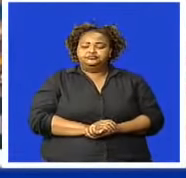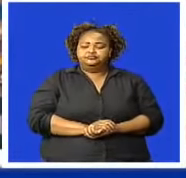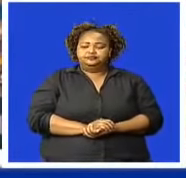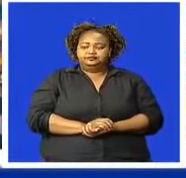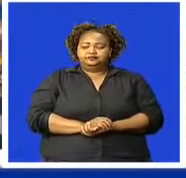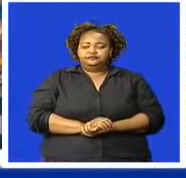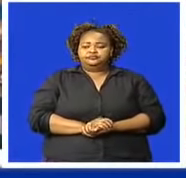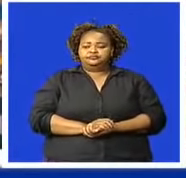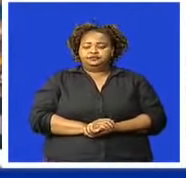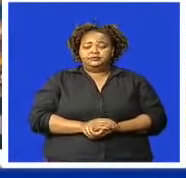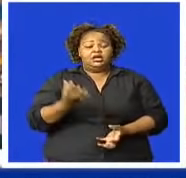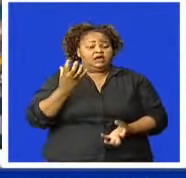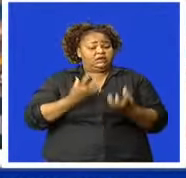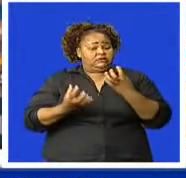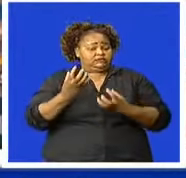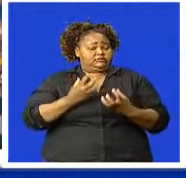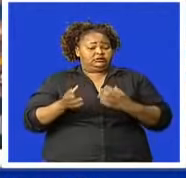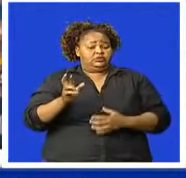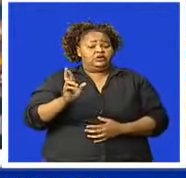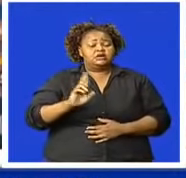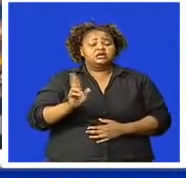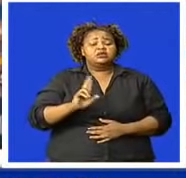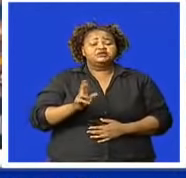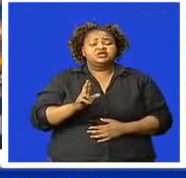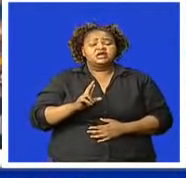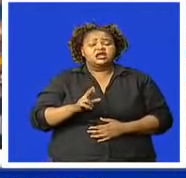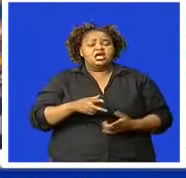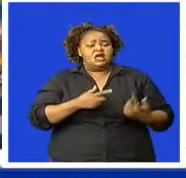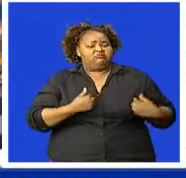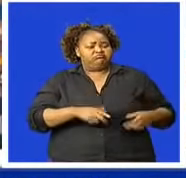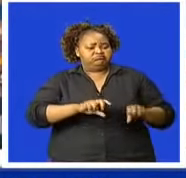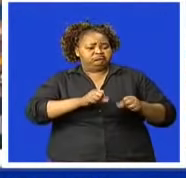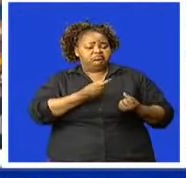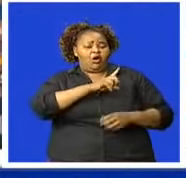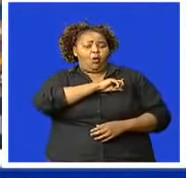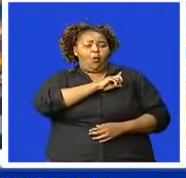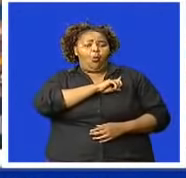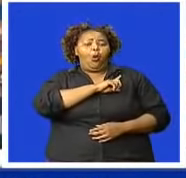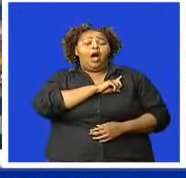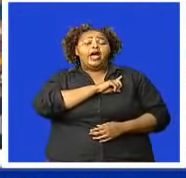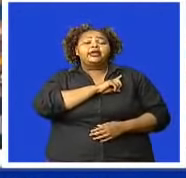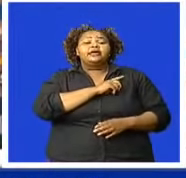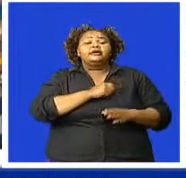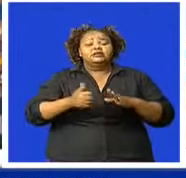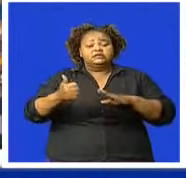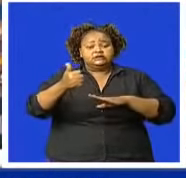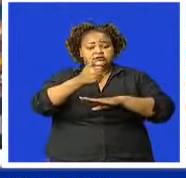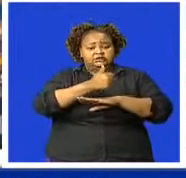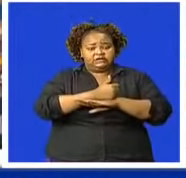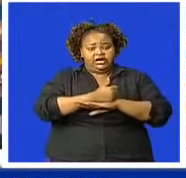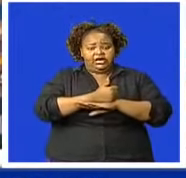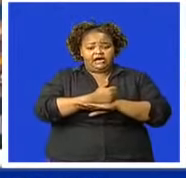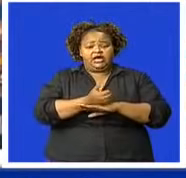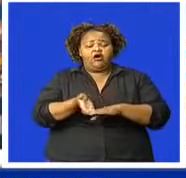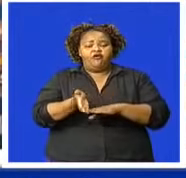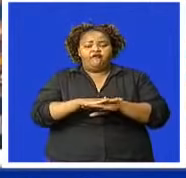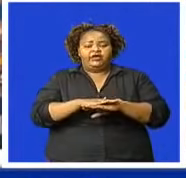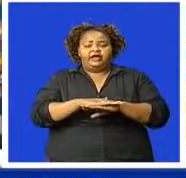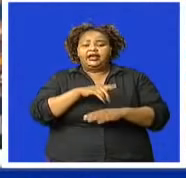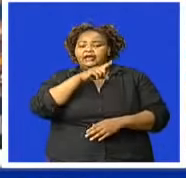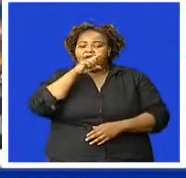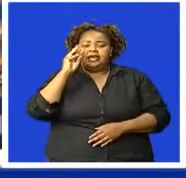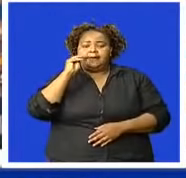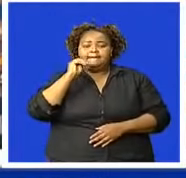Sifunza saseshiselweni sishacekile ngekuhamba emhlabeni kwalobeka ngumphathi walesifunza Dokotela Vincent Mhlanga